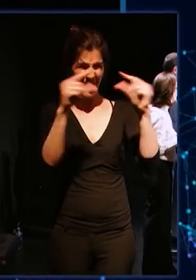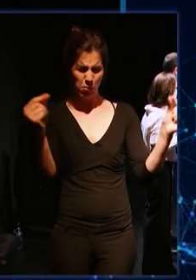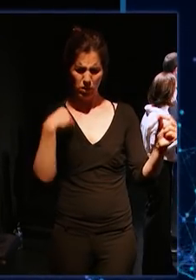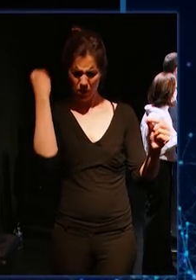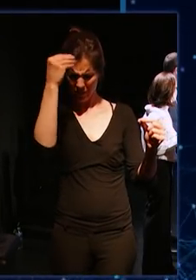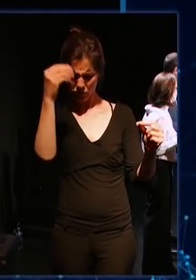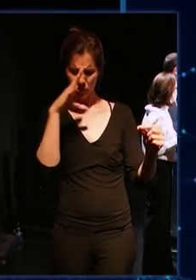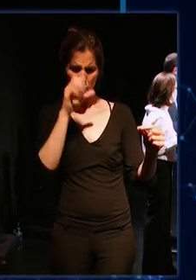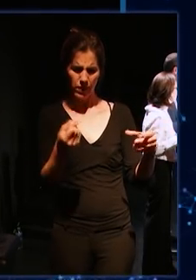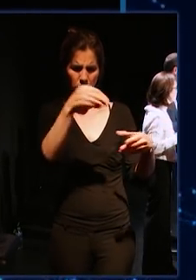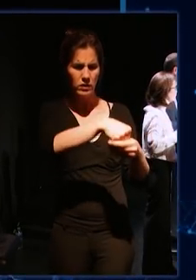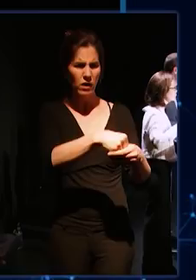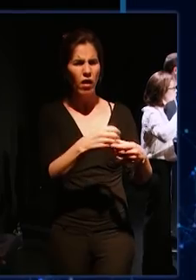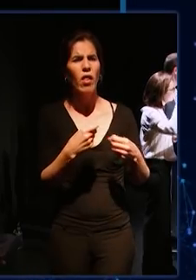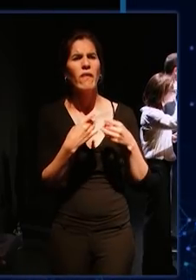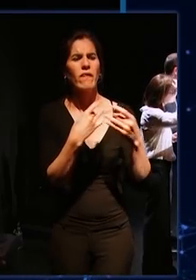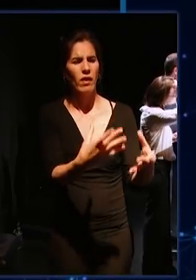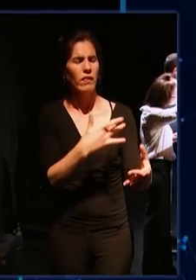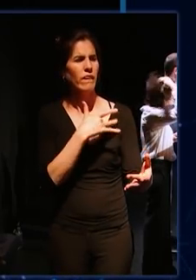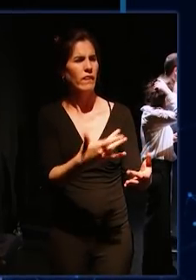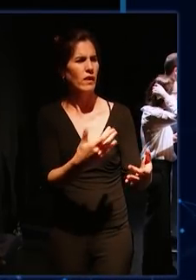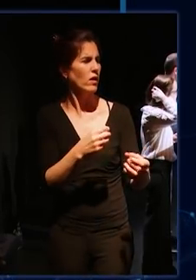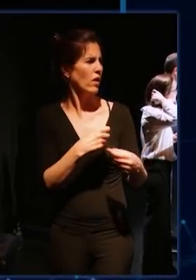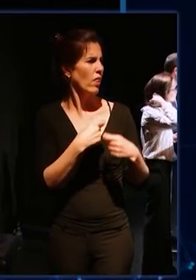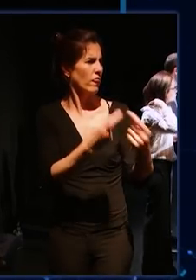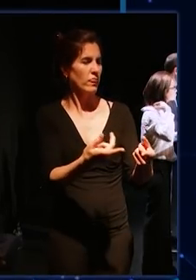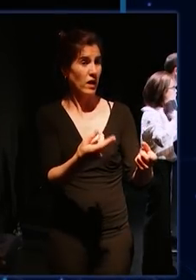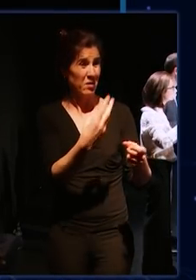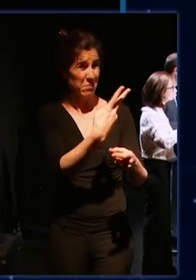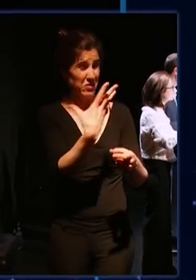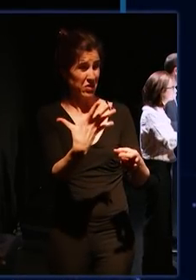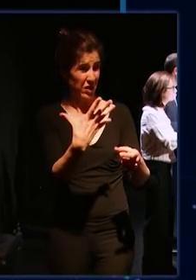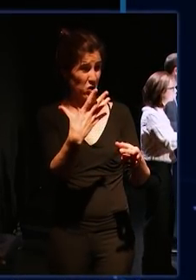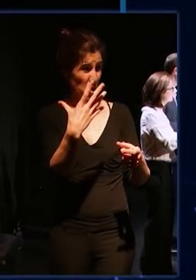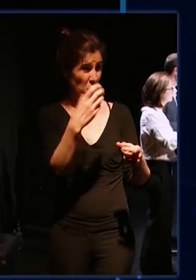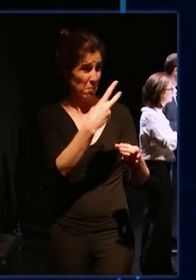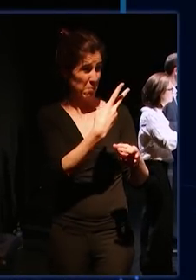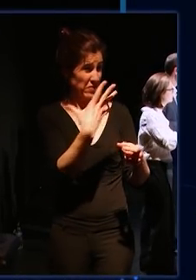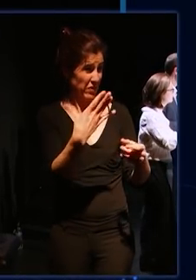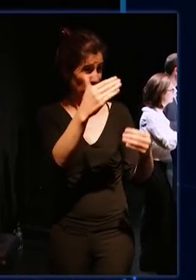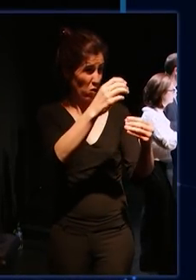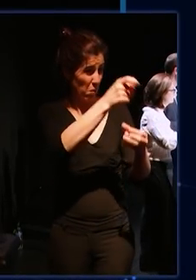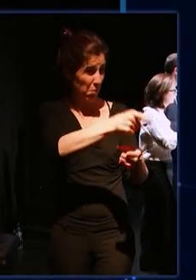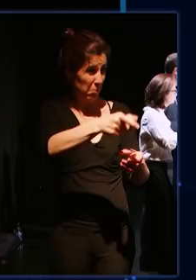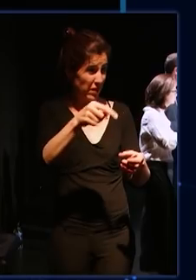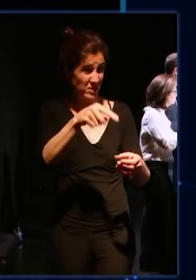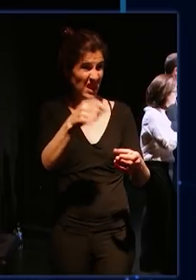equivoco, le han dado una de 25 plazas a Sabadell. Es decir, si nosotros proponemos una en Cardedeu, ¿cuántas plazas nos van a